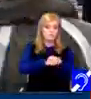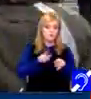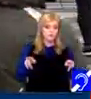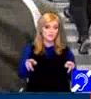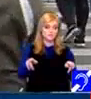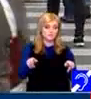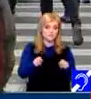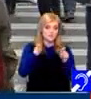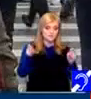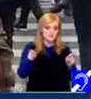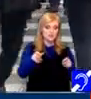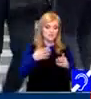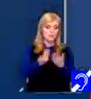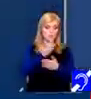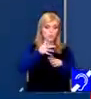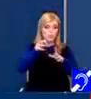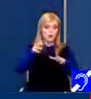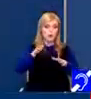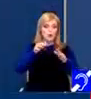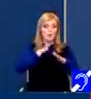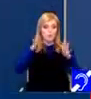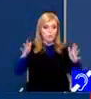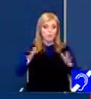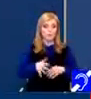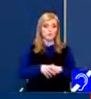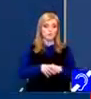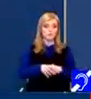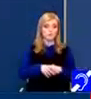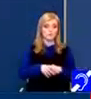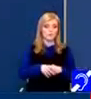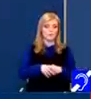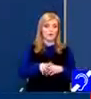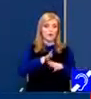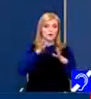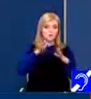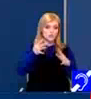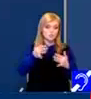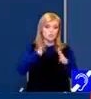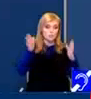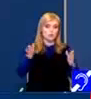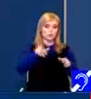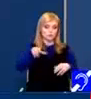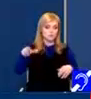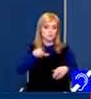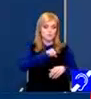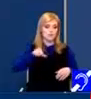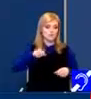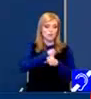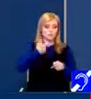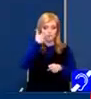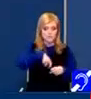mai mulți lucrători independenți, dar nu vrem ca ei să plătească cu o parte din drepturile lor faptul că își iau,